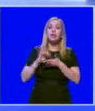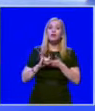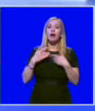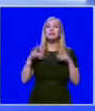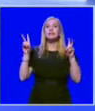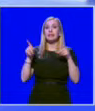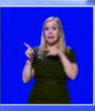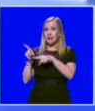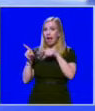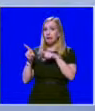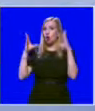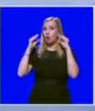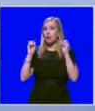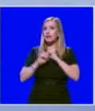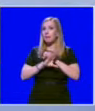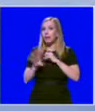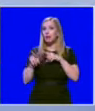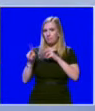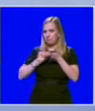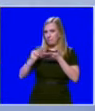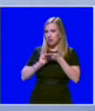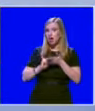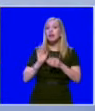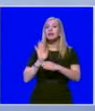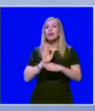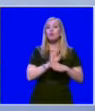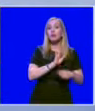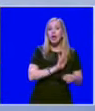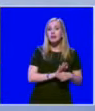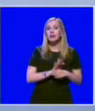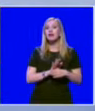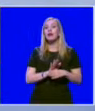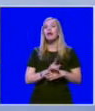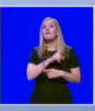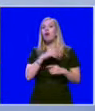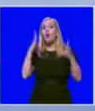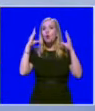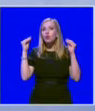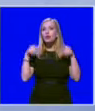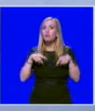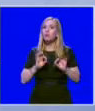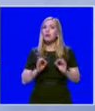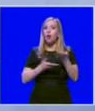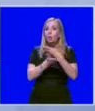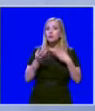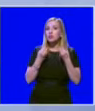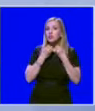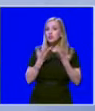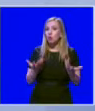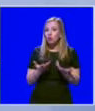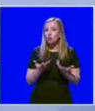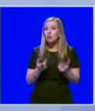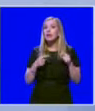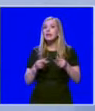съм цитирал тази медия, която казва следното. Тя казва, че депутатите в парламента на Нидерландия в момента обсъждат възможността